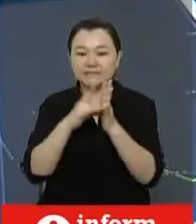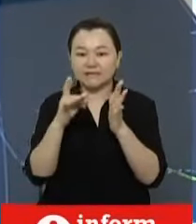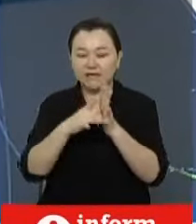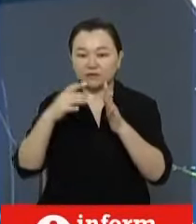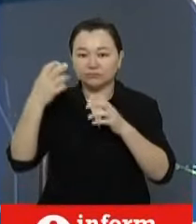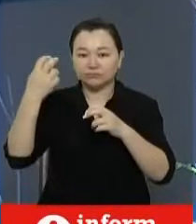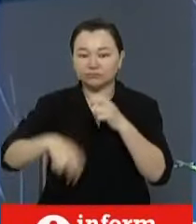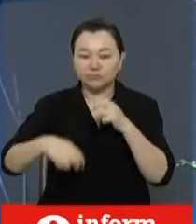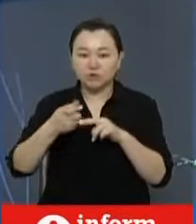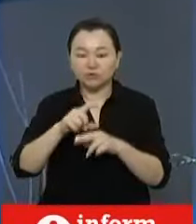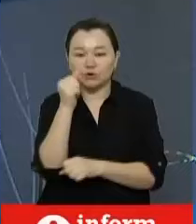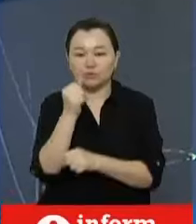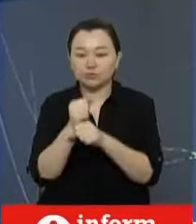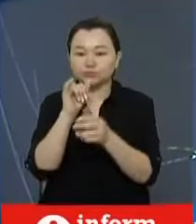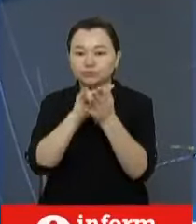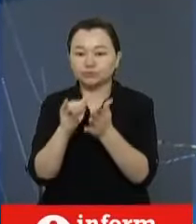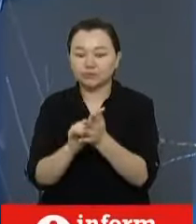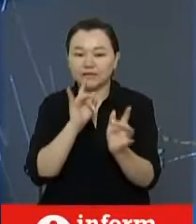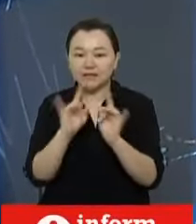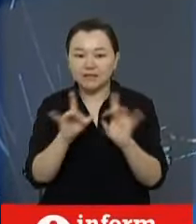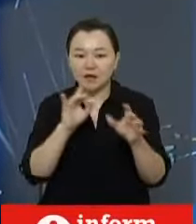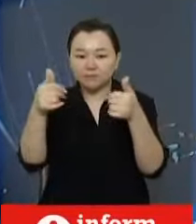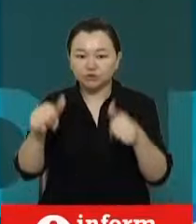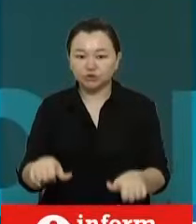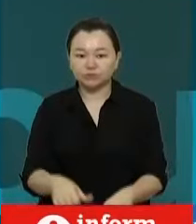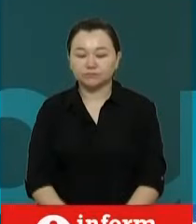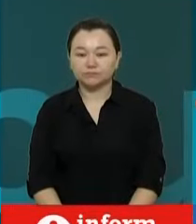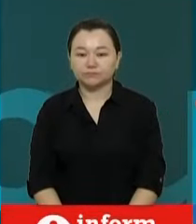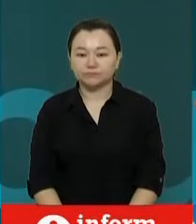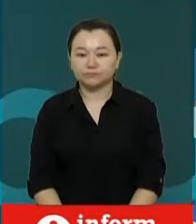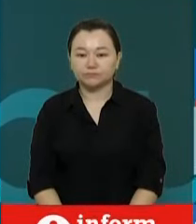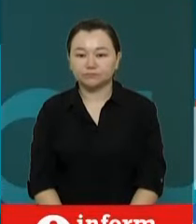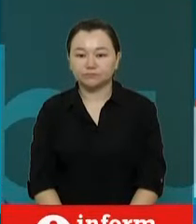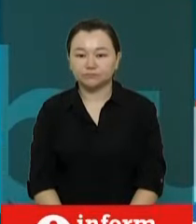на котором рабочие устанавливали рекламный щит.